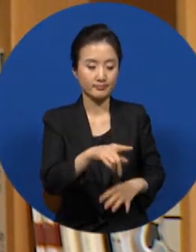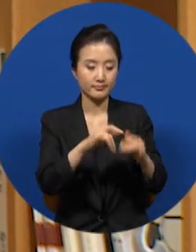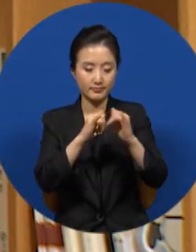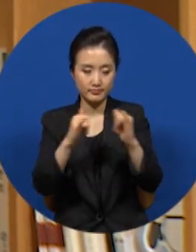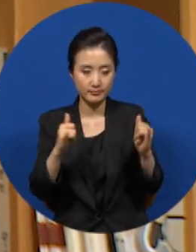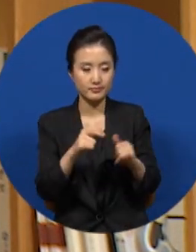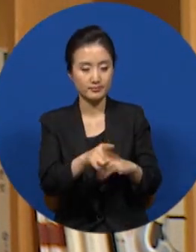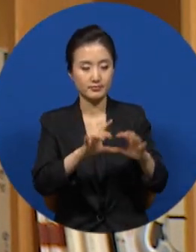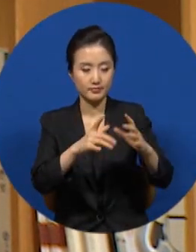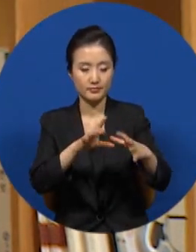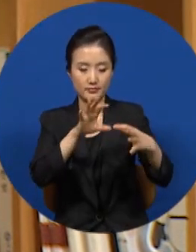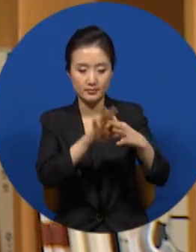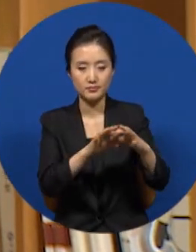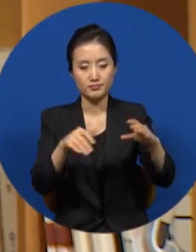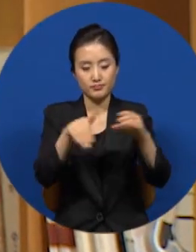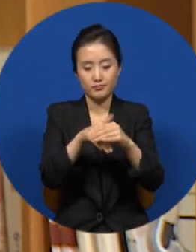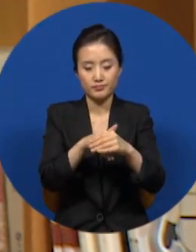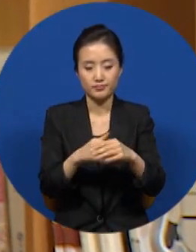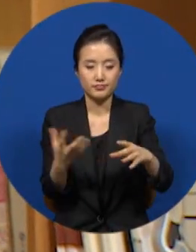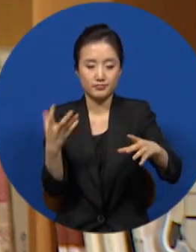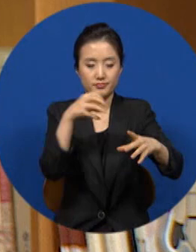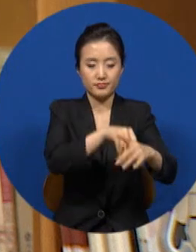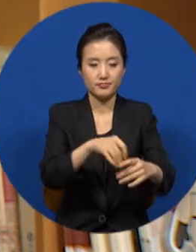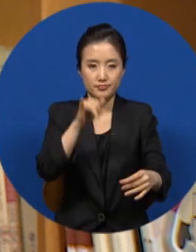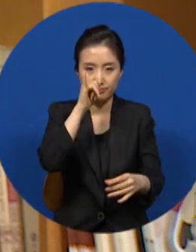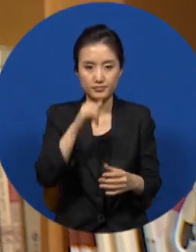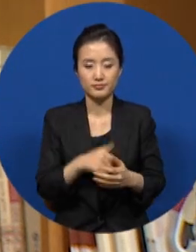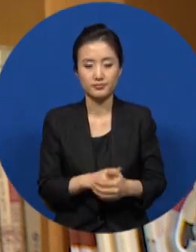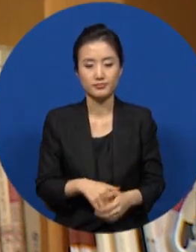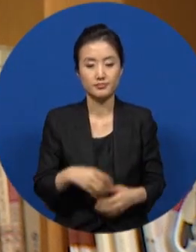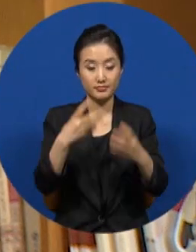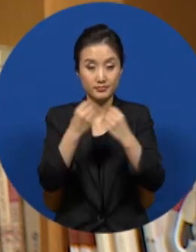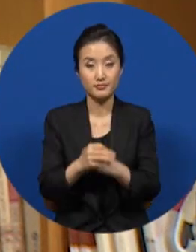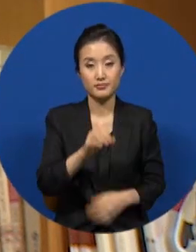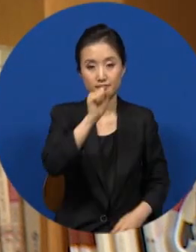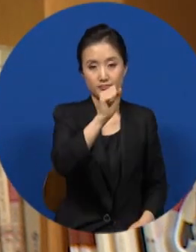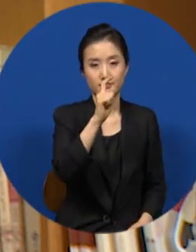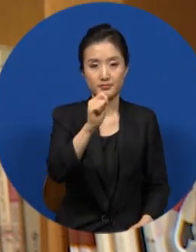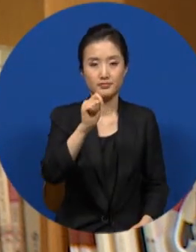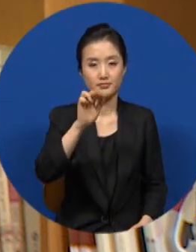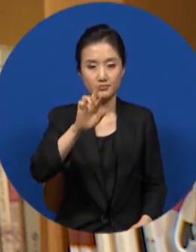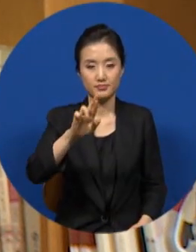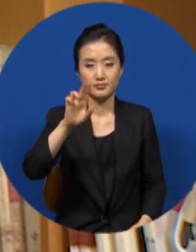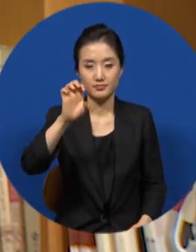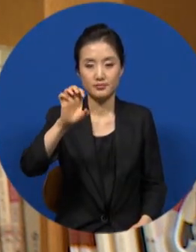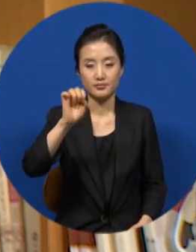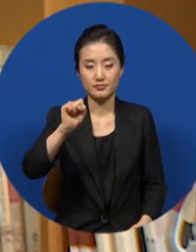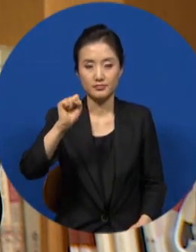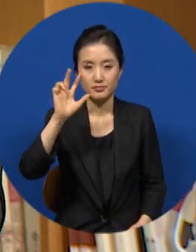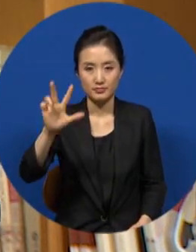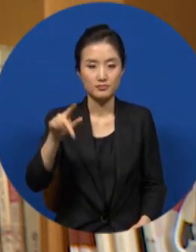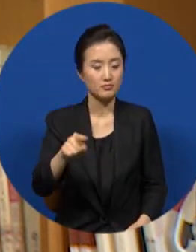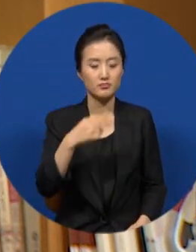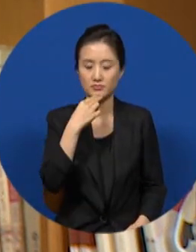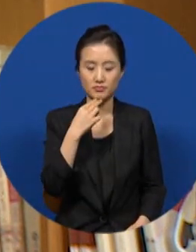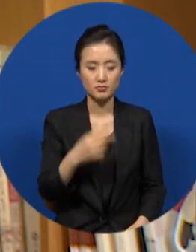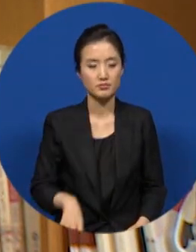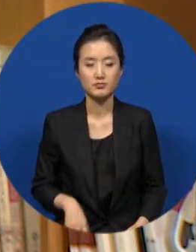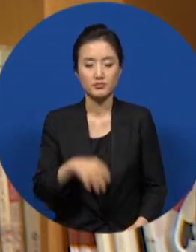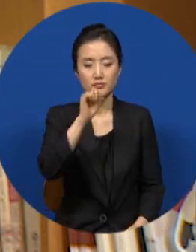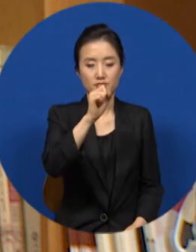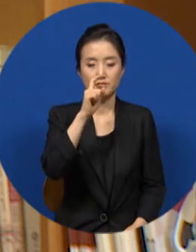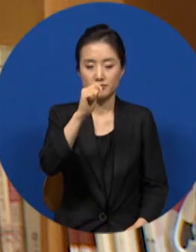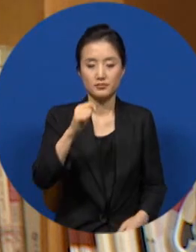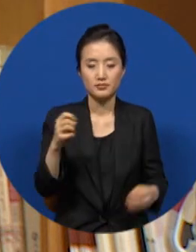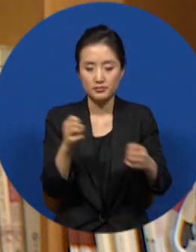글자를 스트레스라는 글자를 파자해 본다 이거죠. STRESS 나눠봤어요. 사전을 찾아보면 ST로